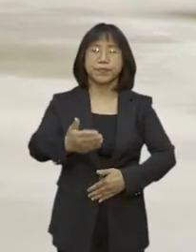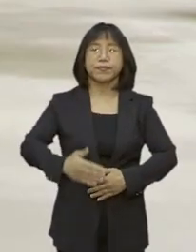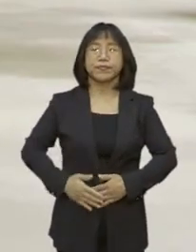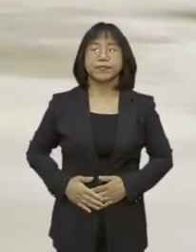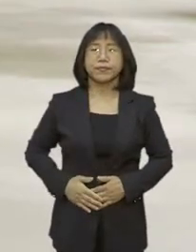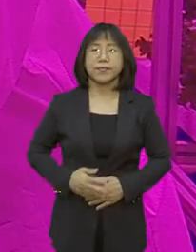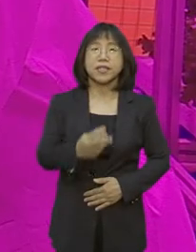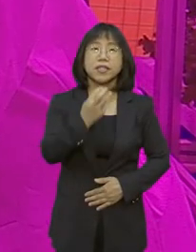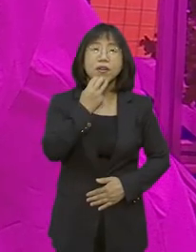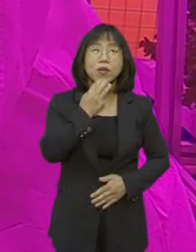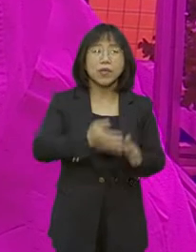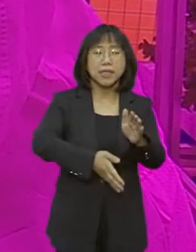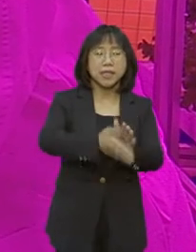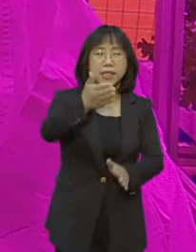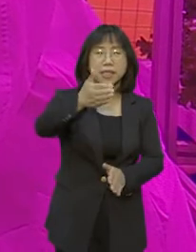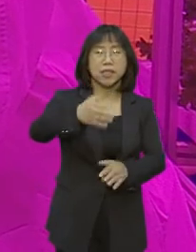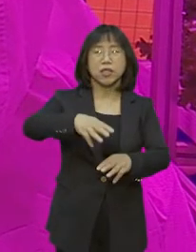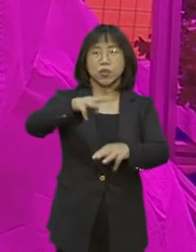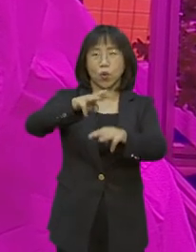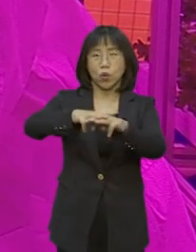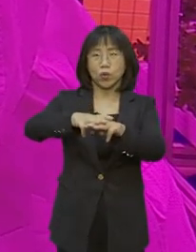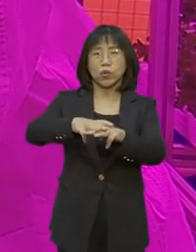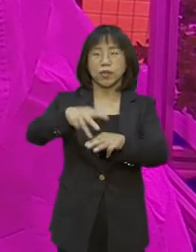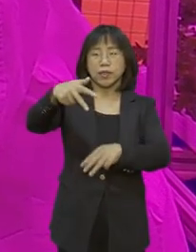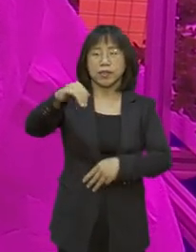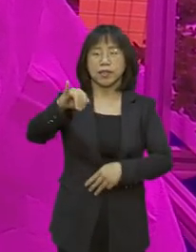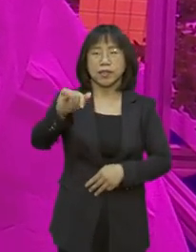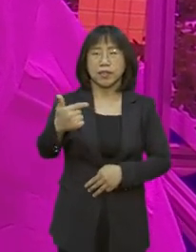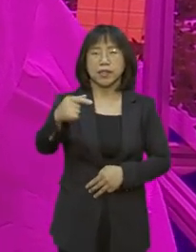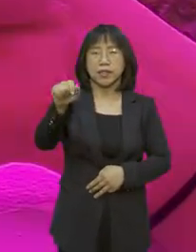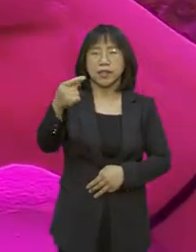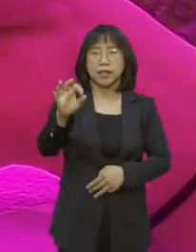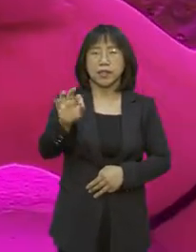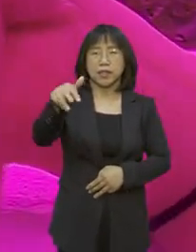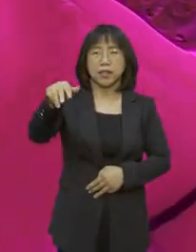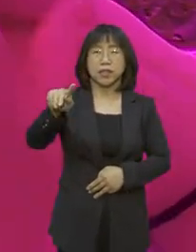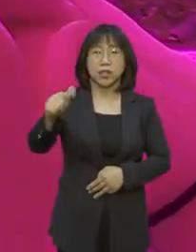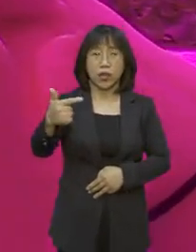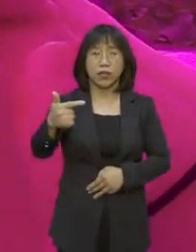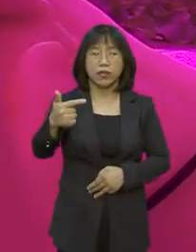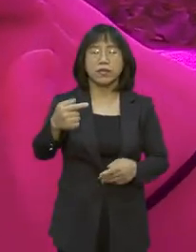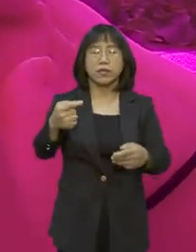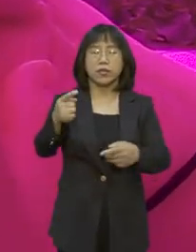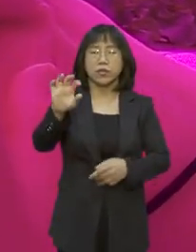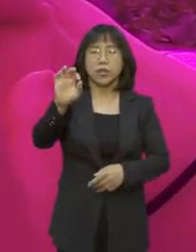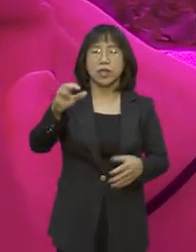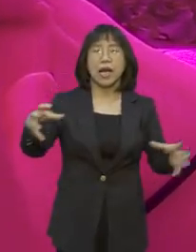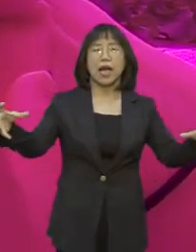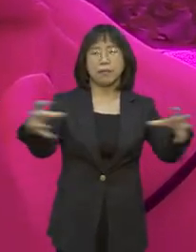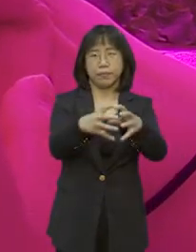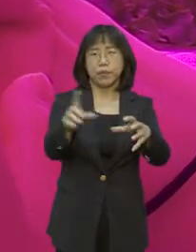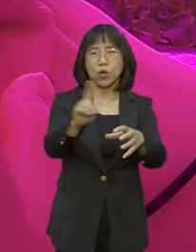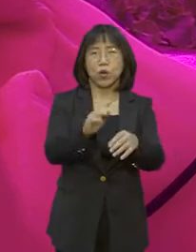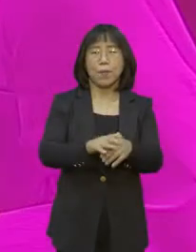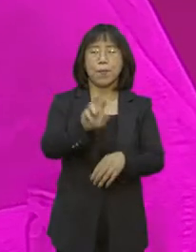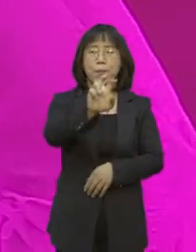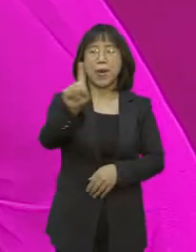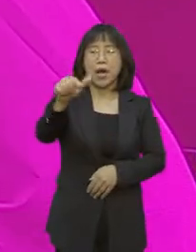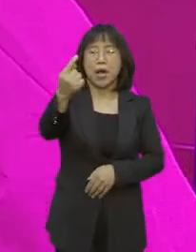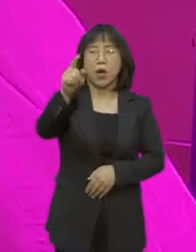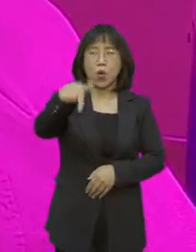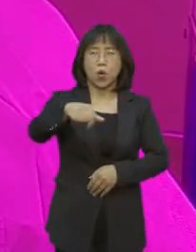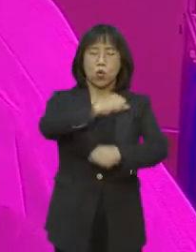될 것입니다 처음 시와 농촌진흥청이 함께 선보인 스마트 팜 2 마곡 광장 유효 공간에